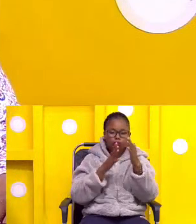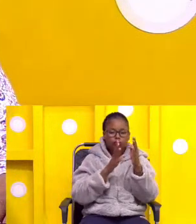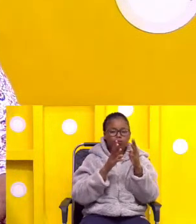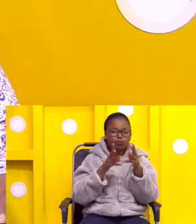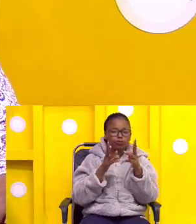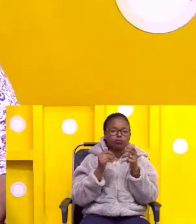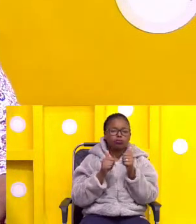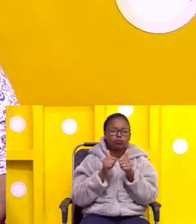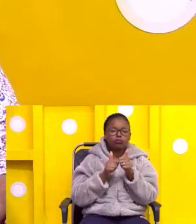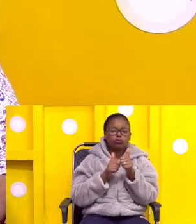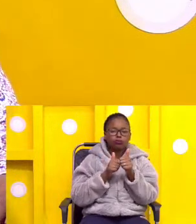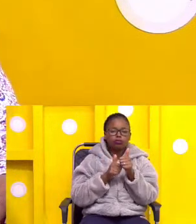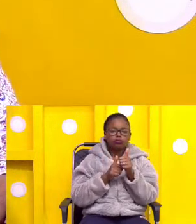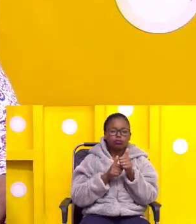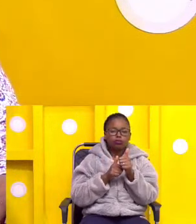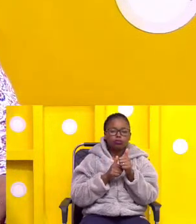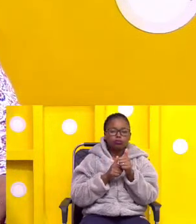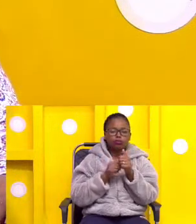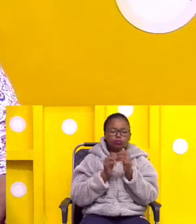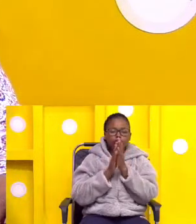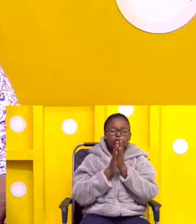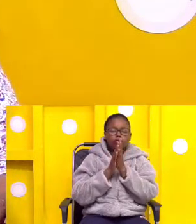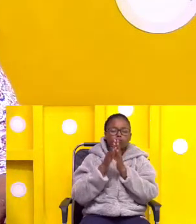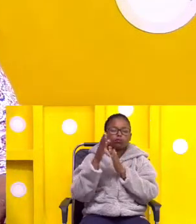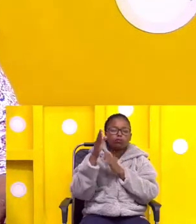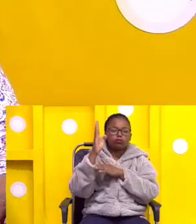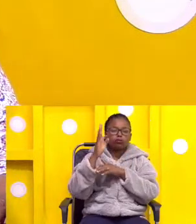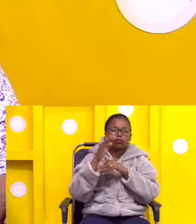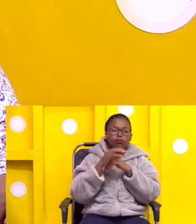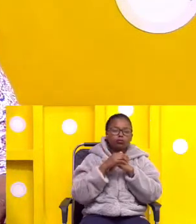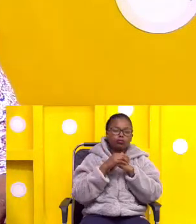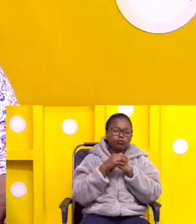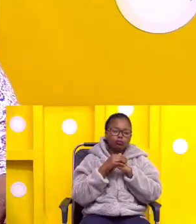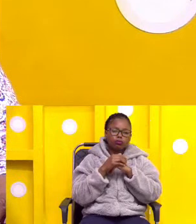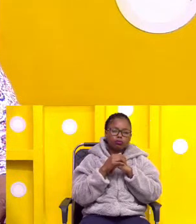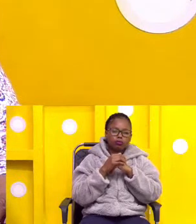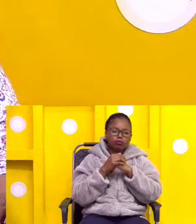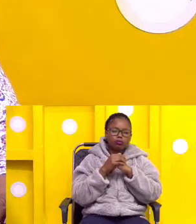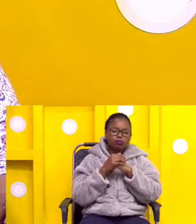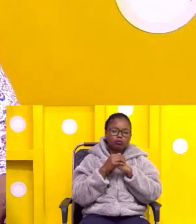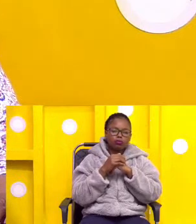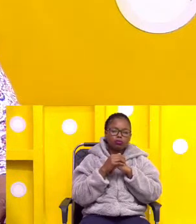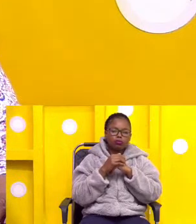gitangitarika. Bwana asifiwe sana.